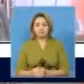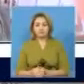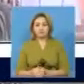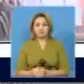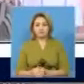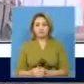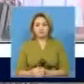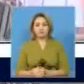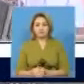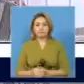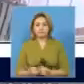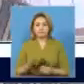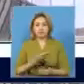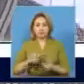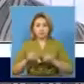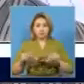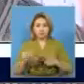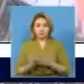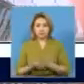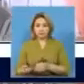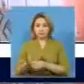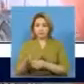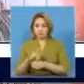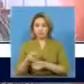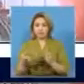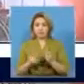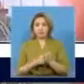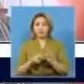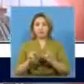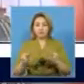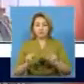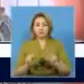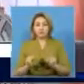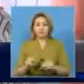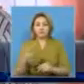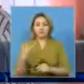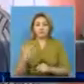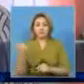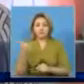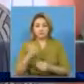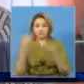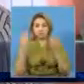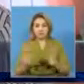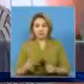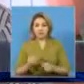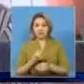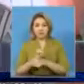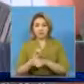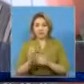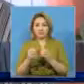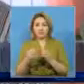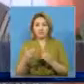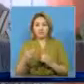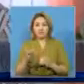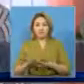7. С нашей школы в данный центр приходят 8 учителей. Преподаем 3 раза в неделю. На сегодняшний день на обучении 13